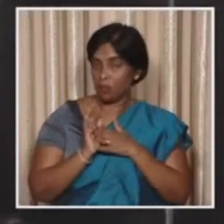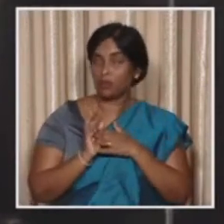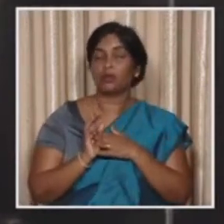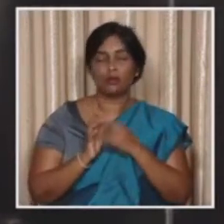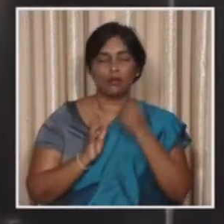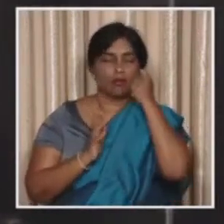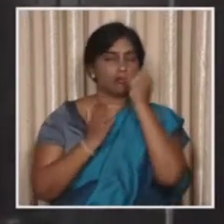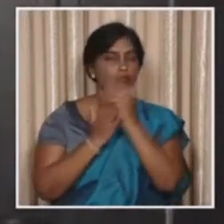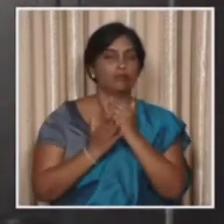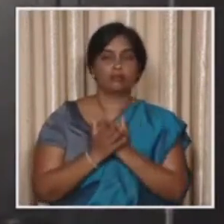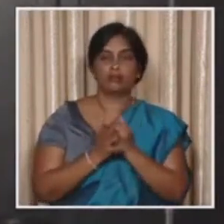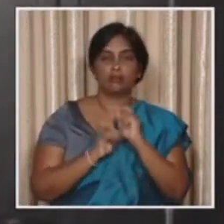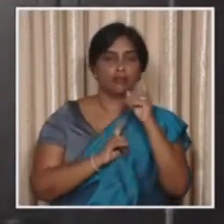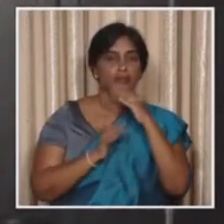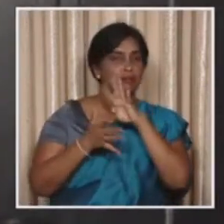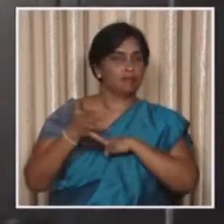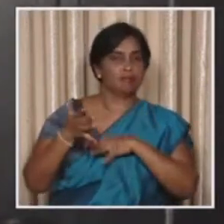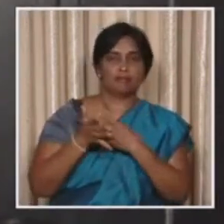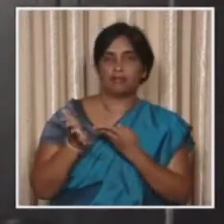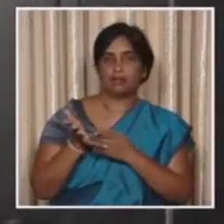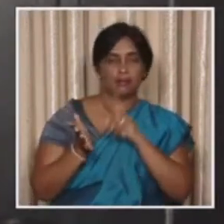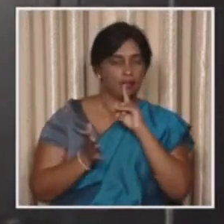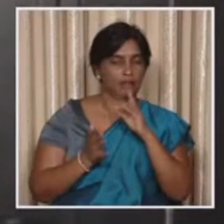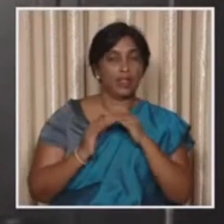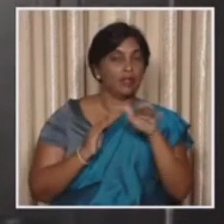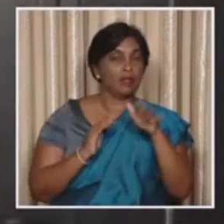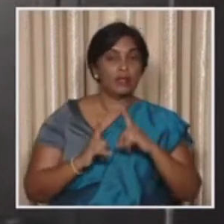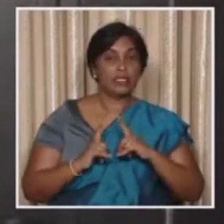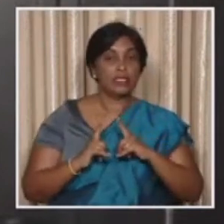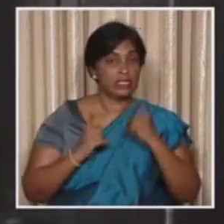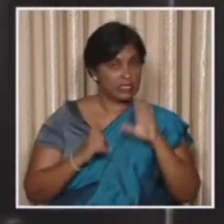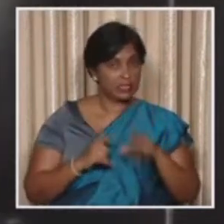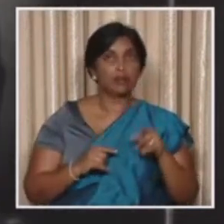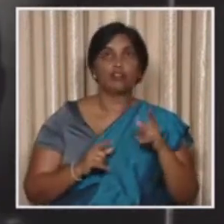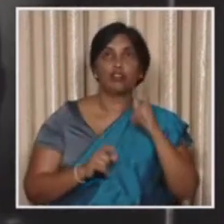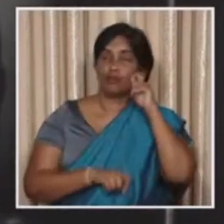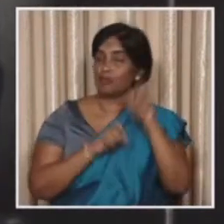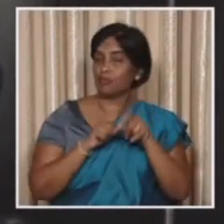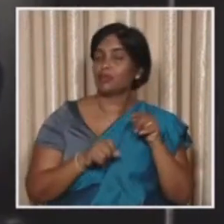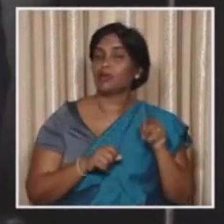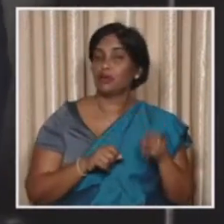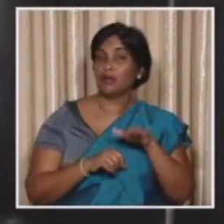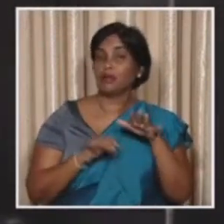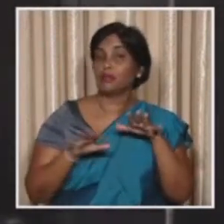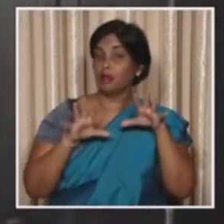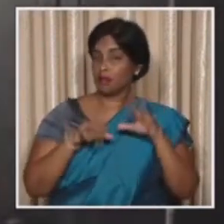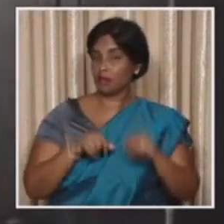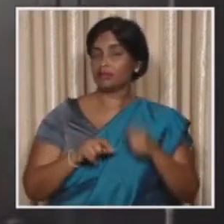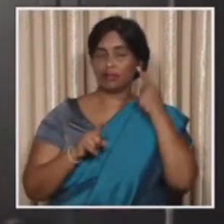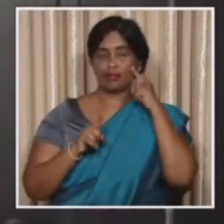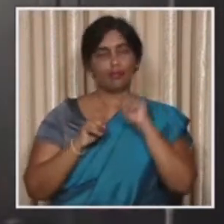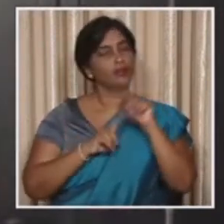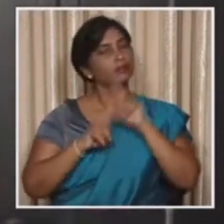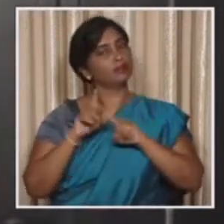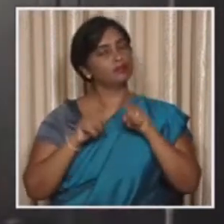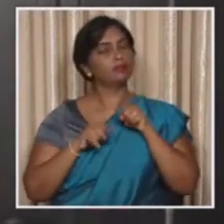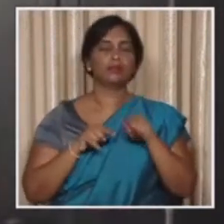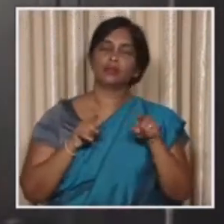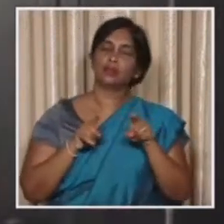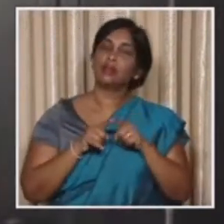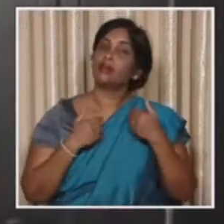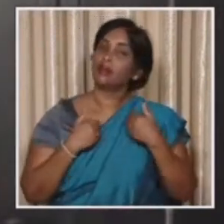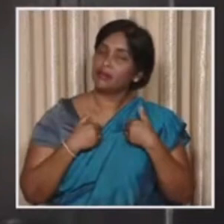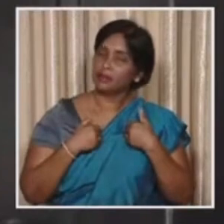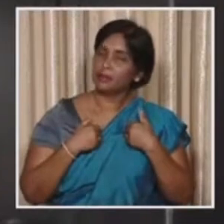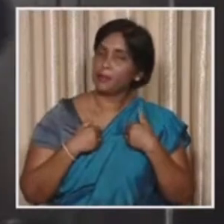இல்லை. கிராமத்திலே வாழக்கூடியவர்களின் நில உரிமை பேசப்படுகின்றது. அதே போல நாங்கள் எடுப்போமாக இருந்தால்